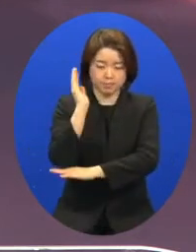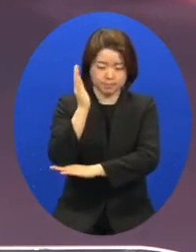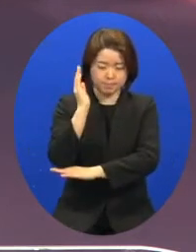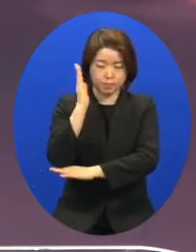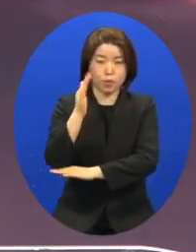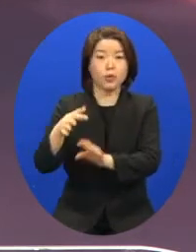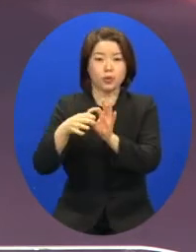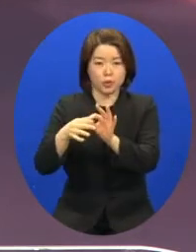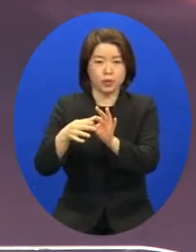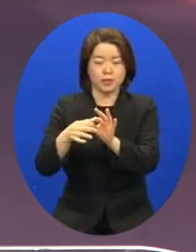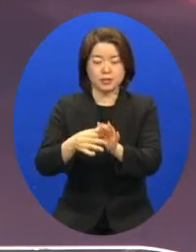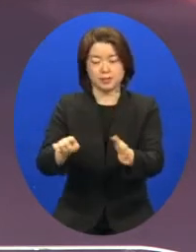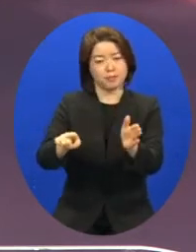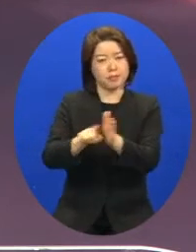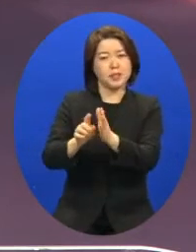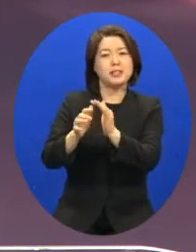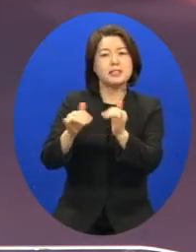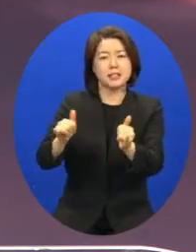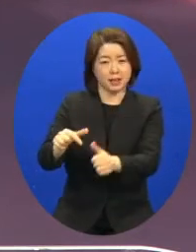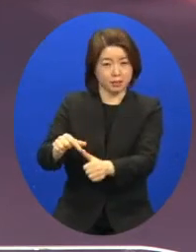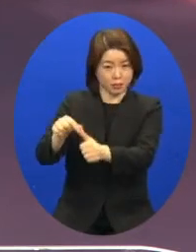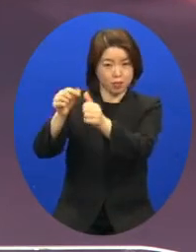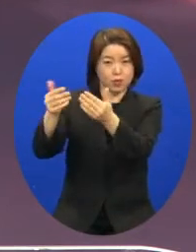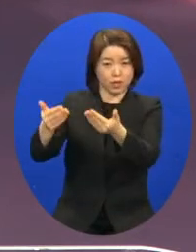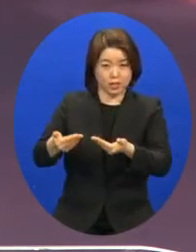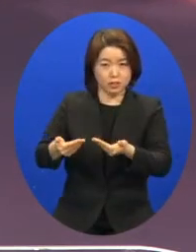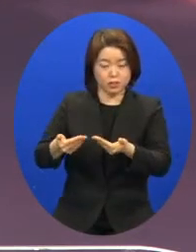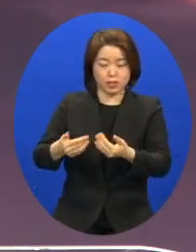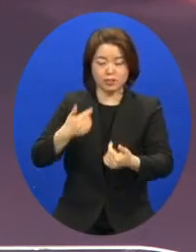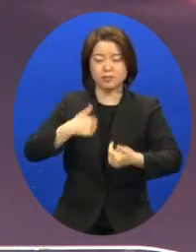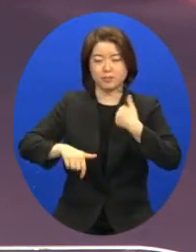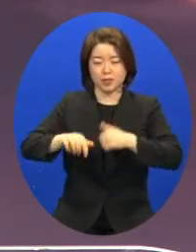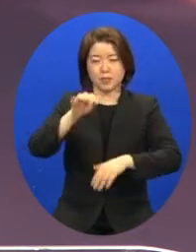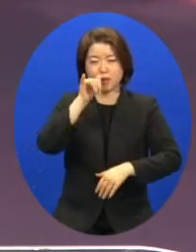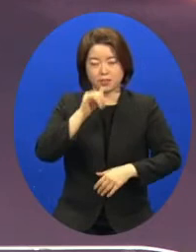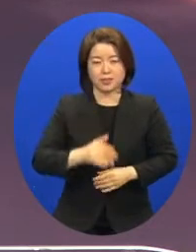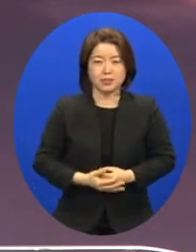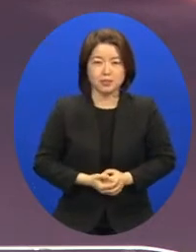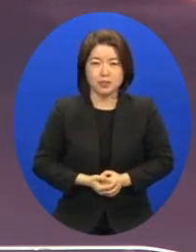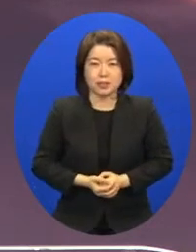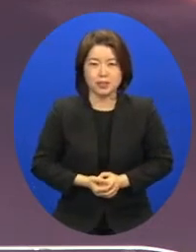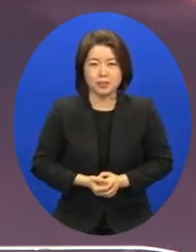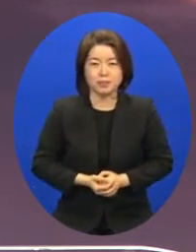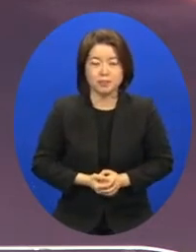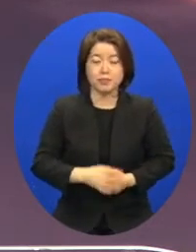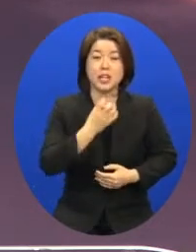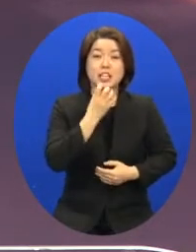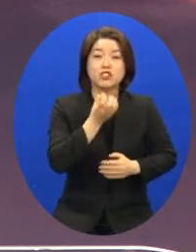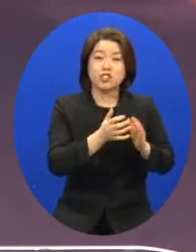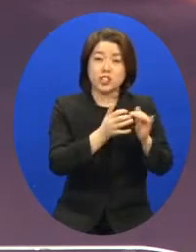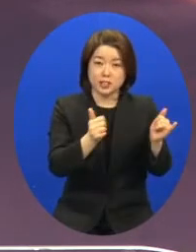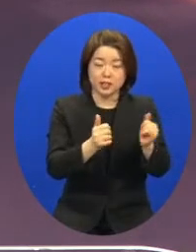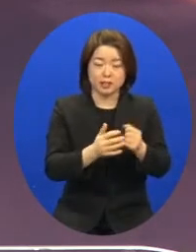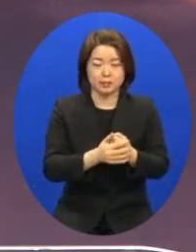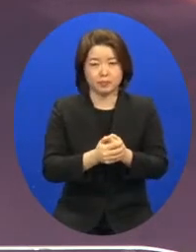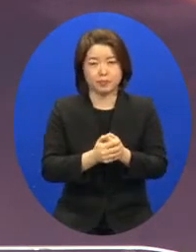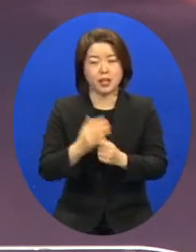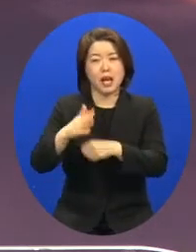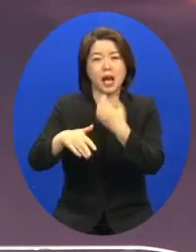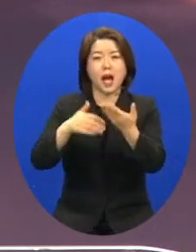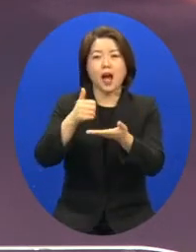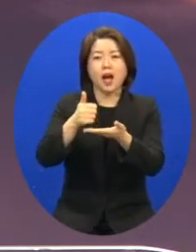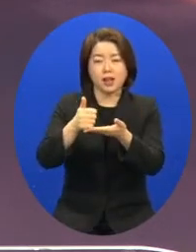통하여 믿는 사람들을 구원하시기를 기뻐하신 것입니다. 유대인들은